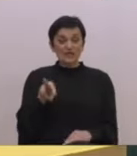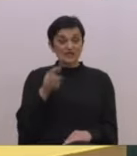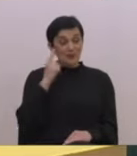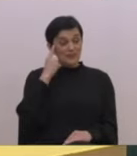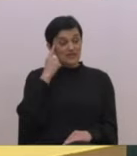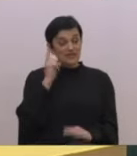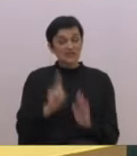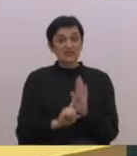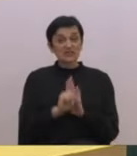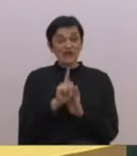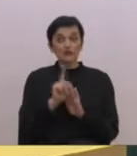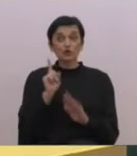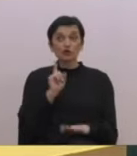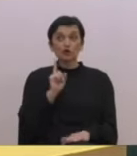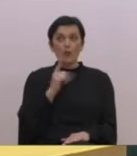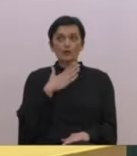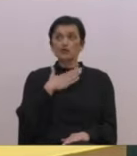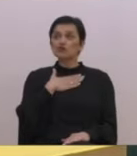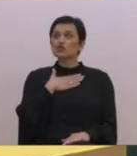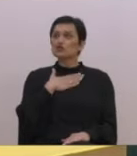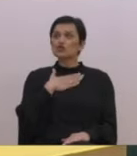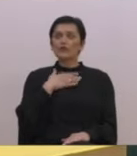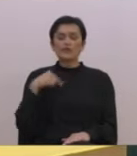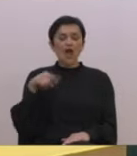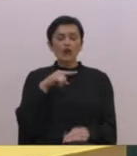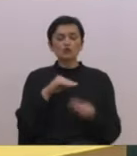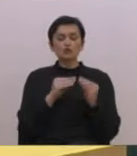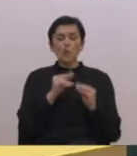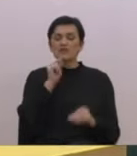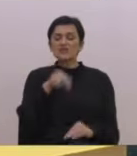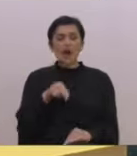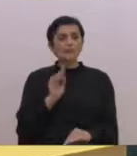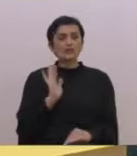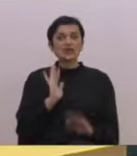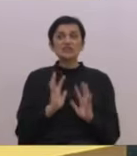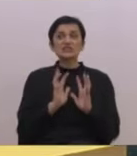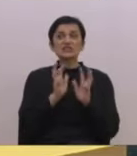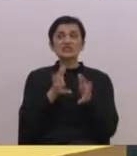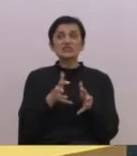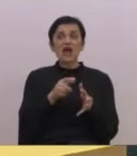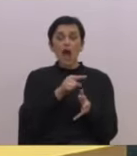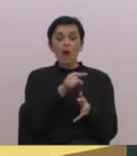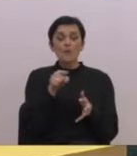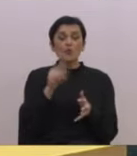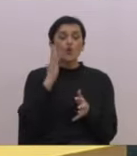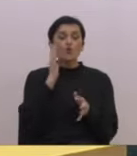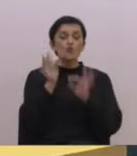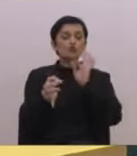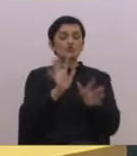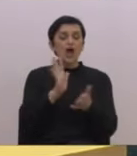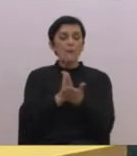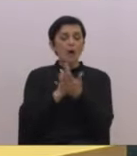დავიწყებთ, რომ ჩვენ კი არა ვართ ჩვენ პრობლემებში დამნაშავე. არამედ სამყაროა მოწყობილი უსამართლოდ და